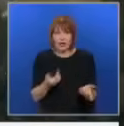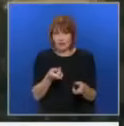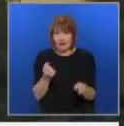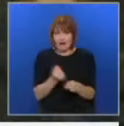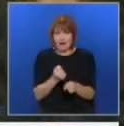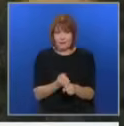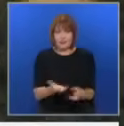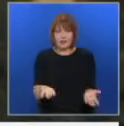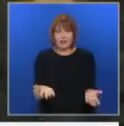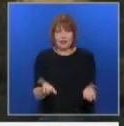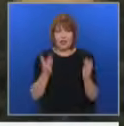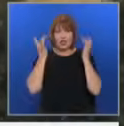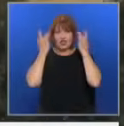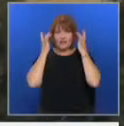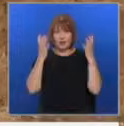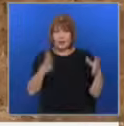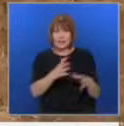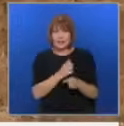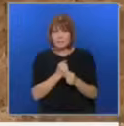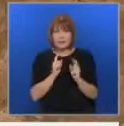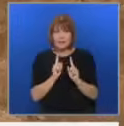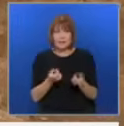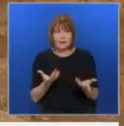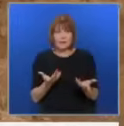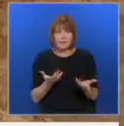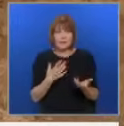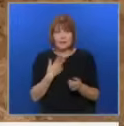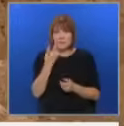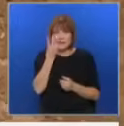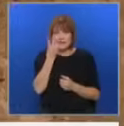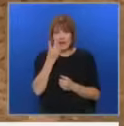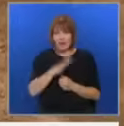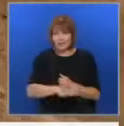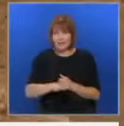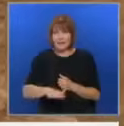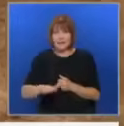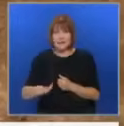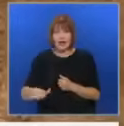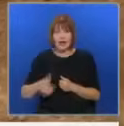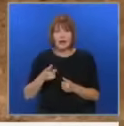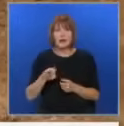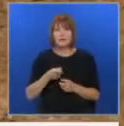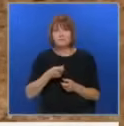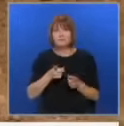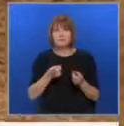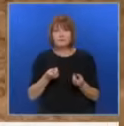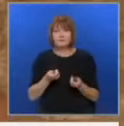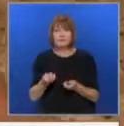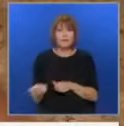ли? Животните да спасявам, кой направя? Имам две малки деца, да не стигне до... Навсякъде пръскам.